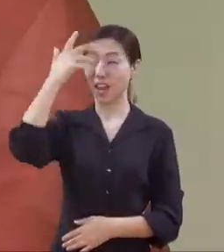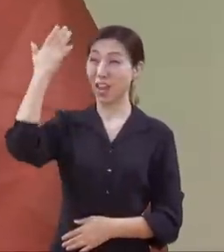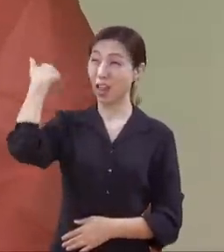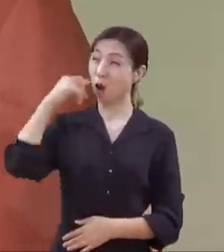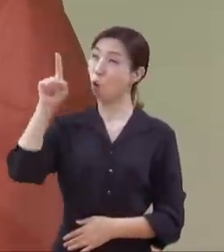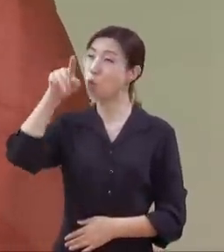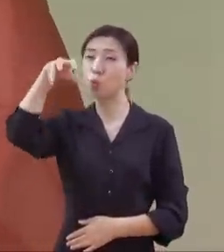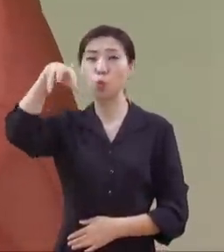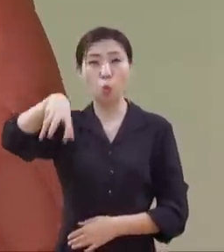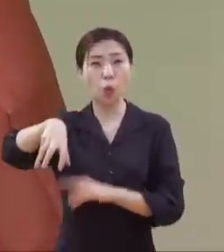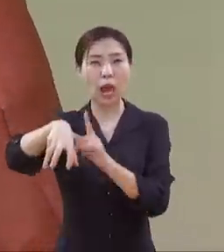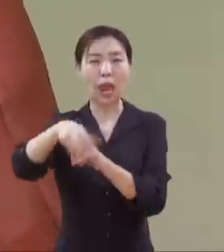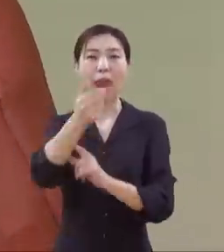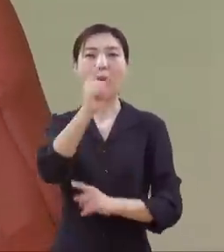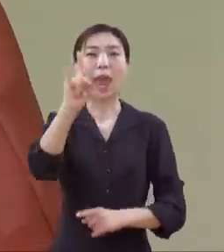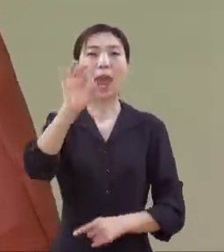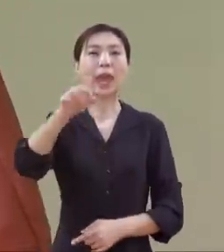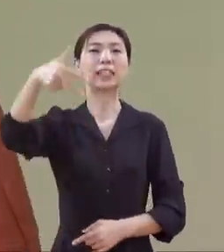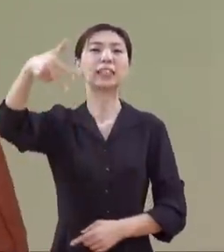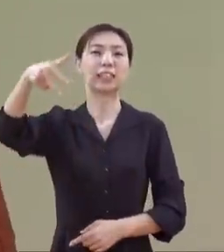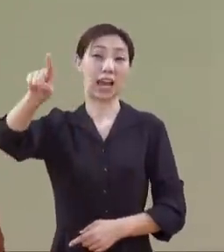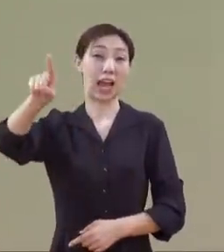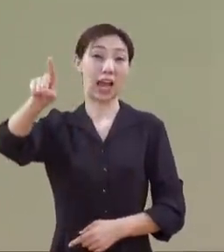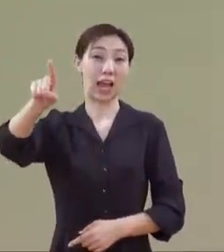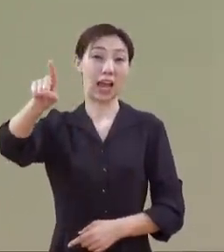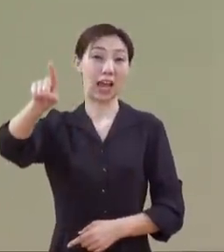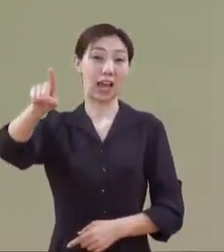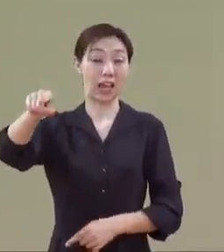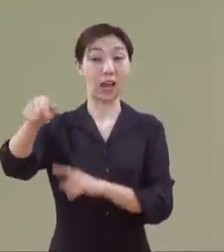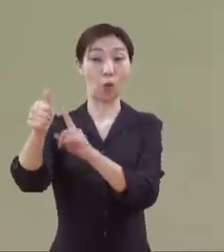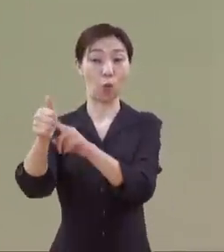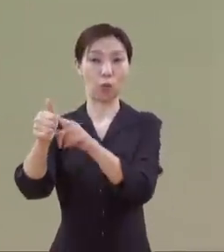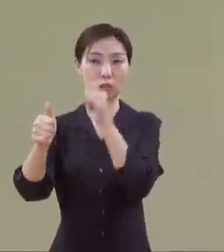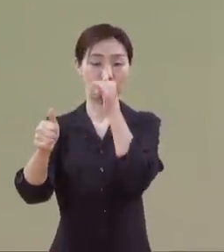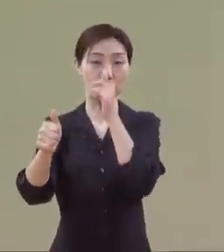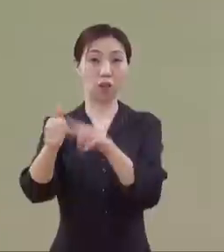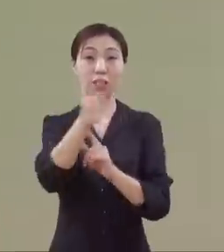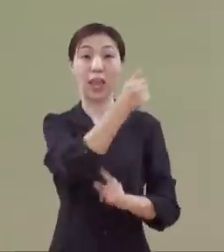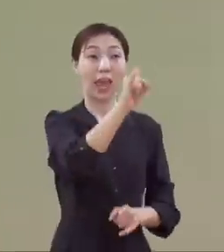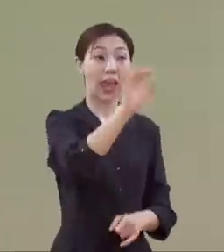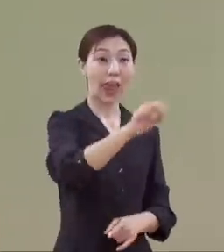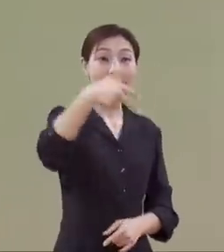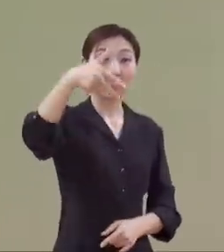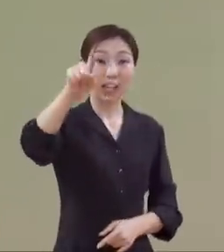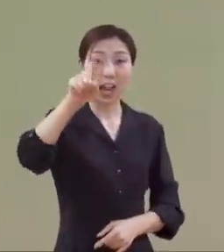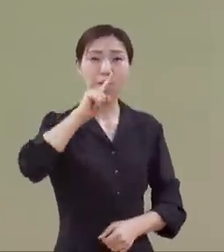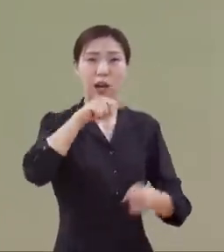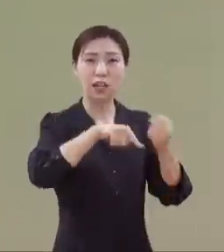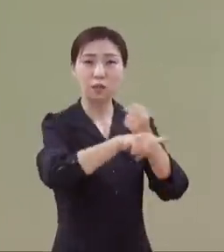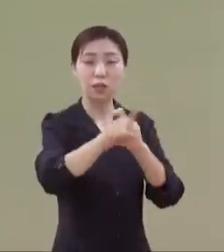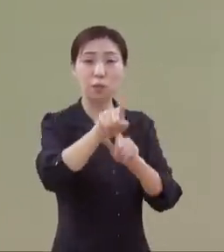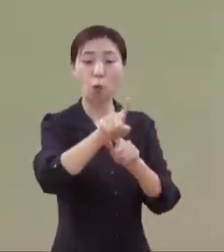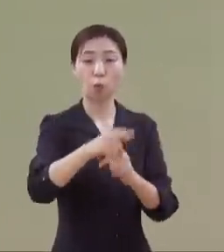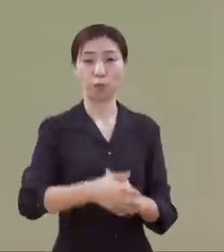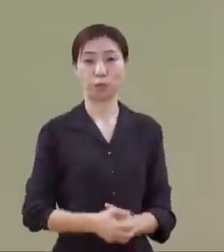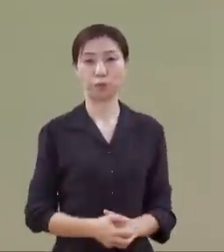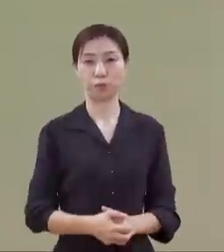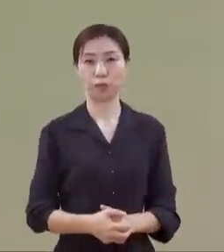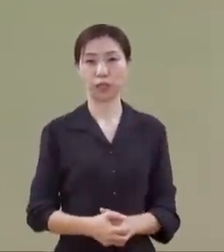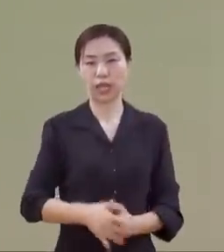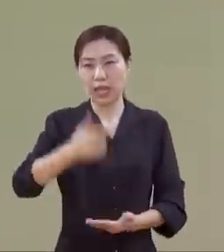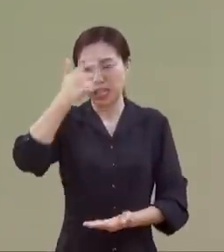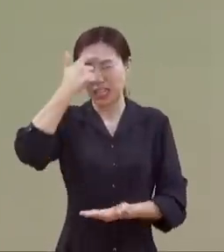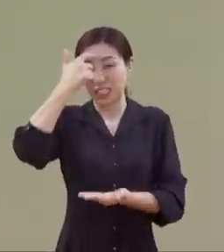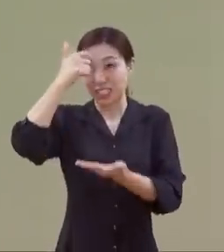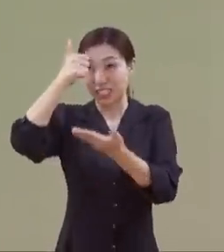행자님 행자라는게 이제 머리 깎고 이제 출간을 해서 정식 승려가 되기